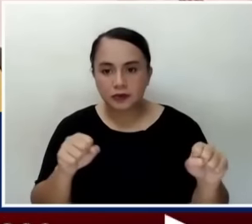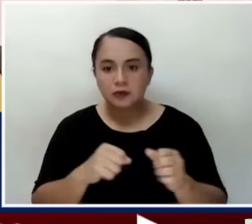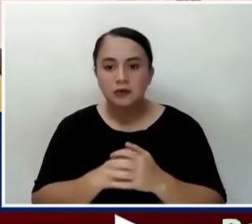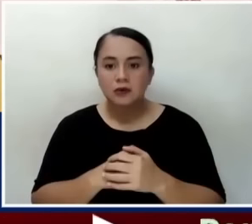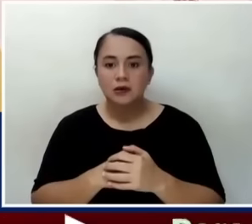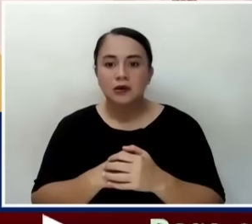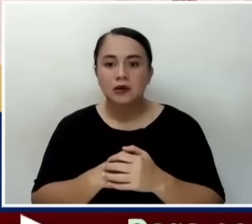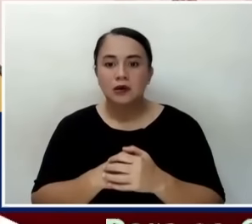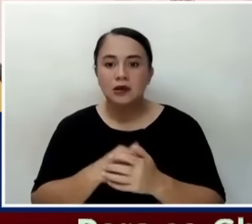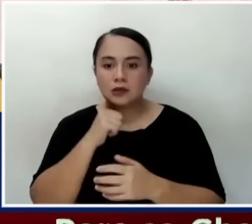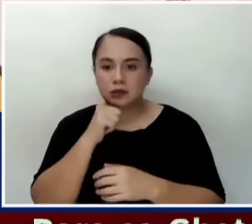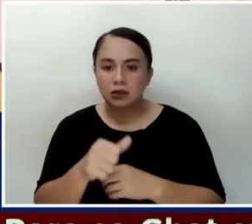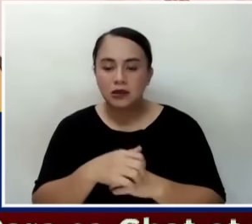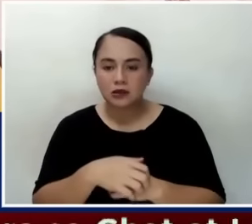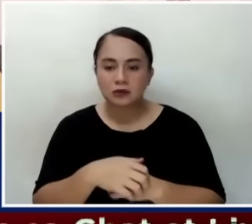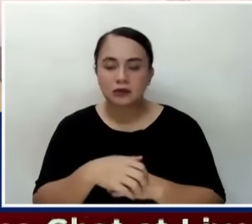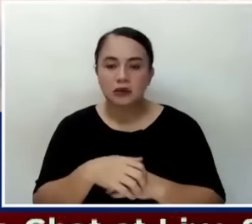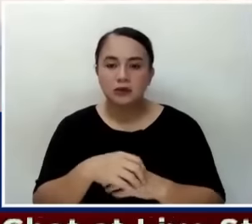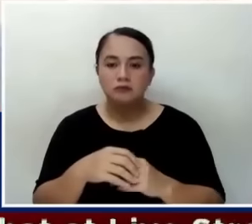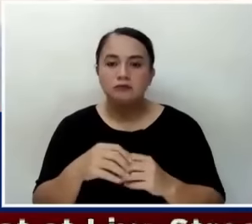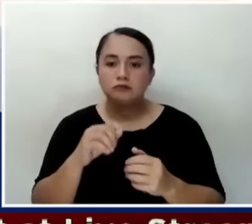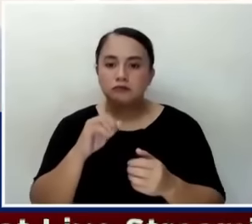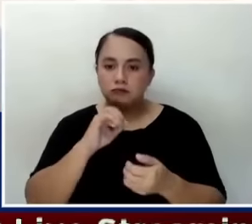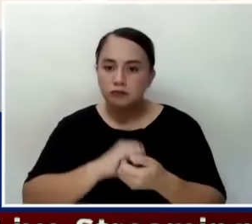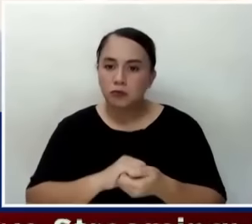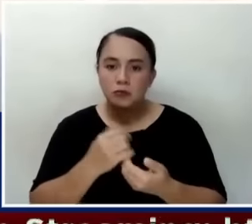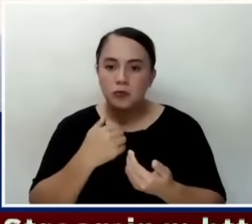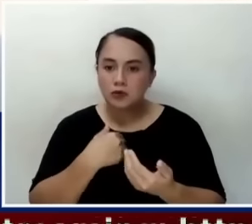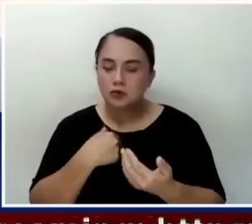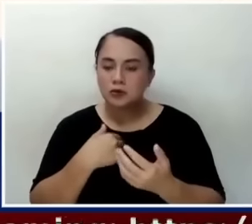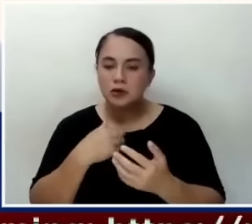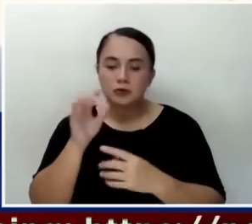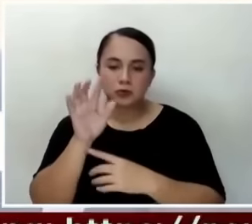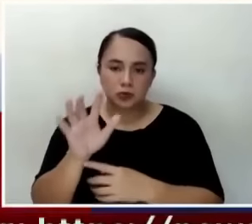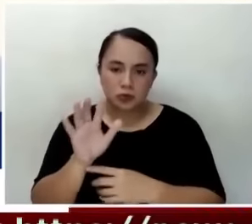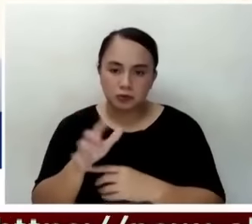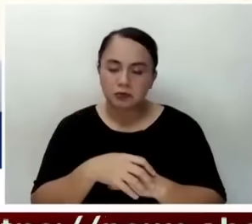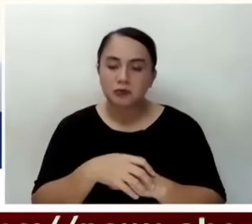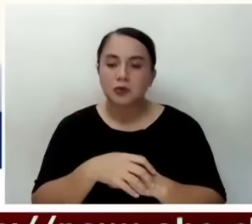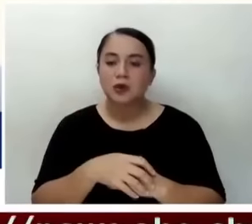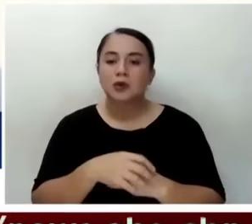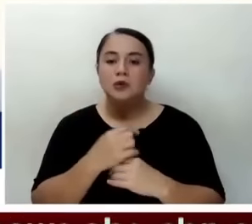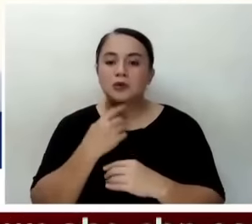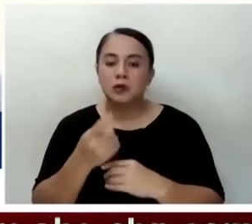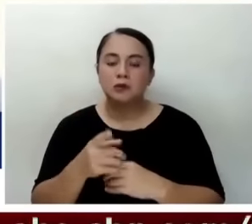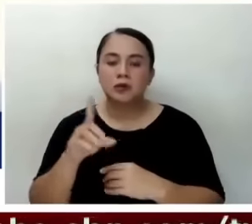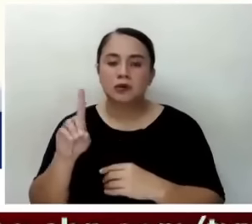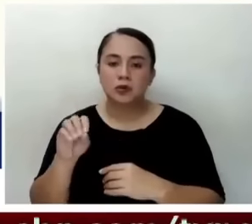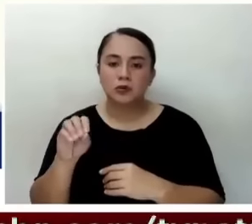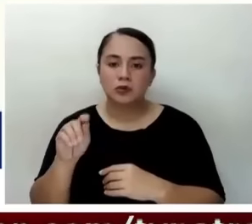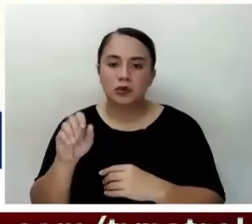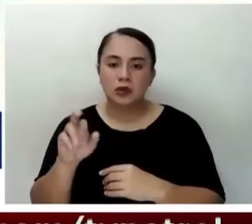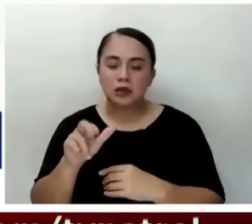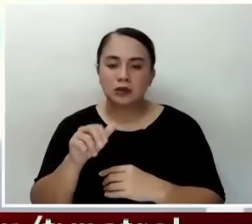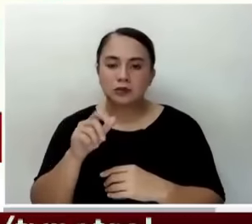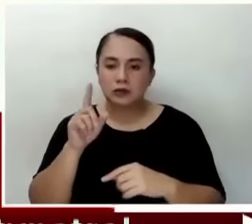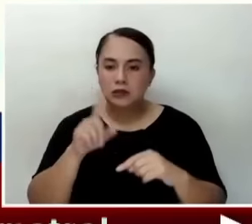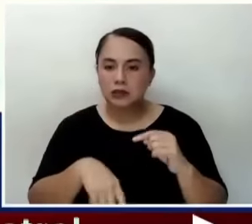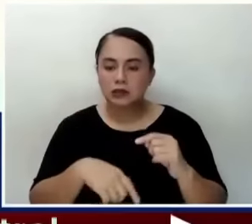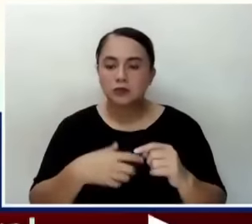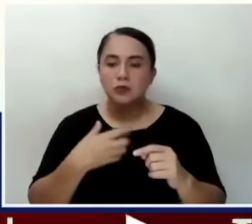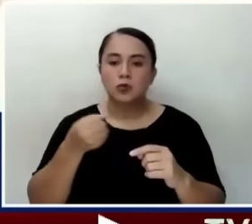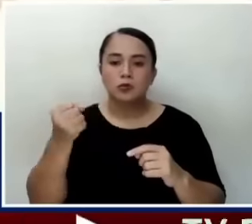hindi sumasama sa tigil pasada. Sa kabila ng bantang tigil pasada, ang sabi ng DOTR, hindi naman pwedeng ma-hostage ng